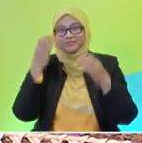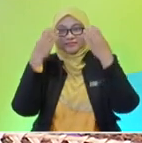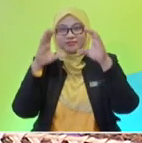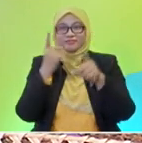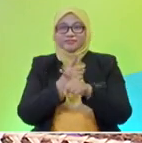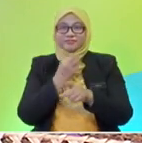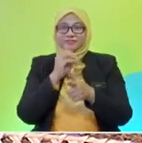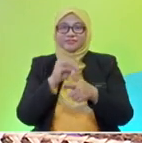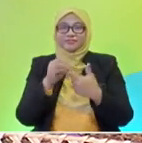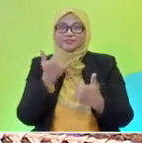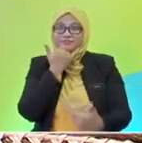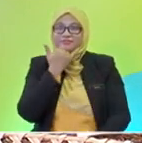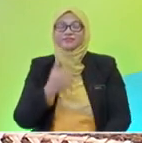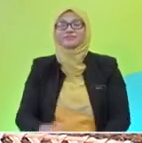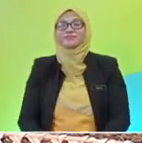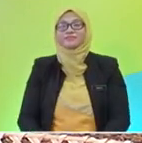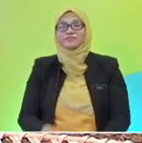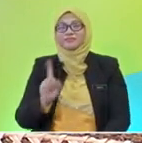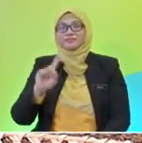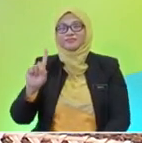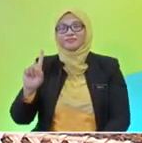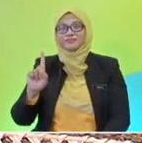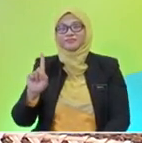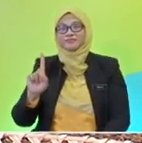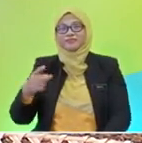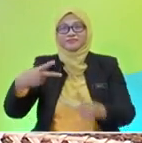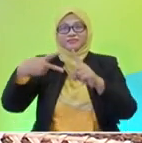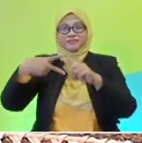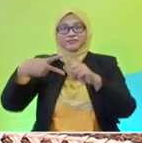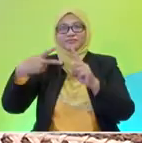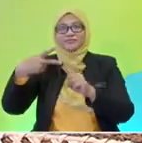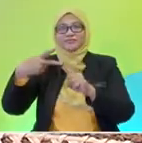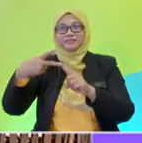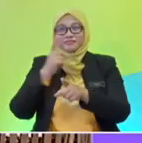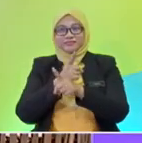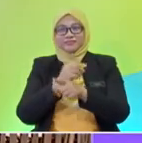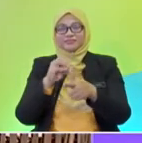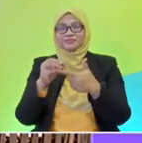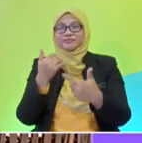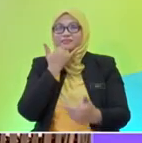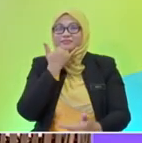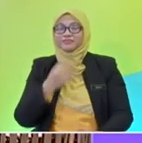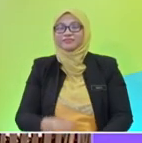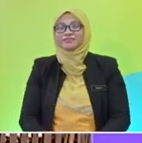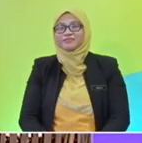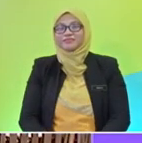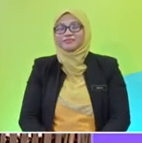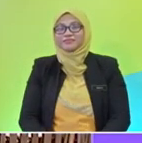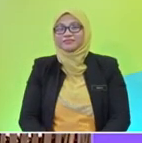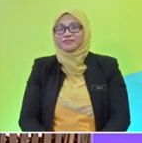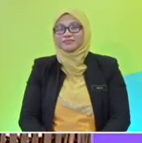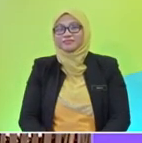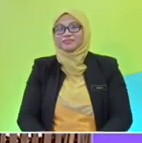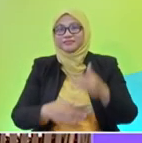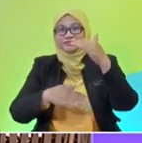pembayang, yang mana maksud. Bagaimana kita nak samakan pantun dua kerat, ya cikgu? Ya, pantun dua kerat. Baris pertama dan